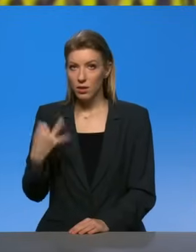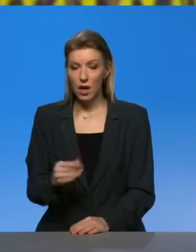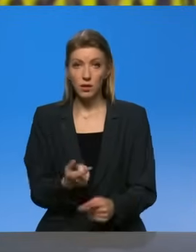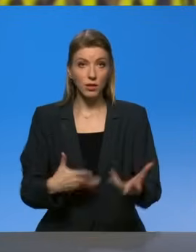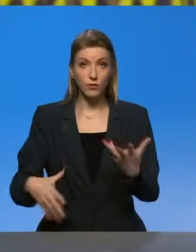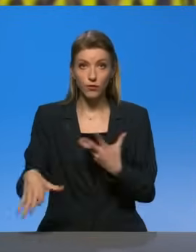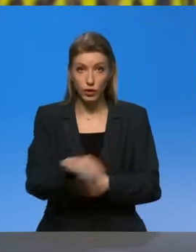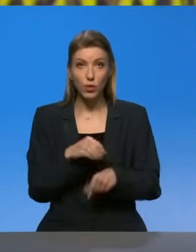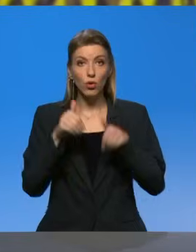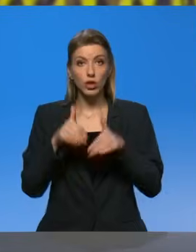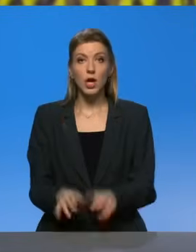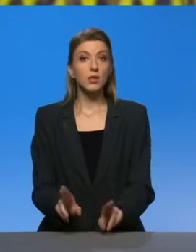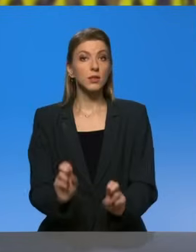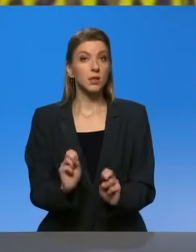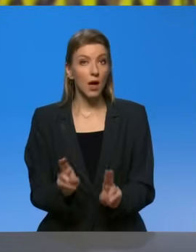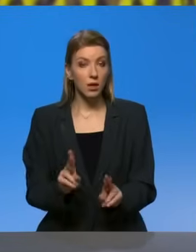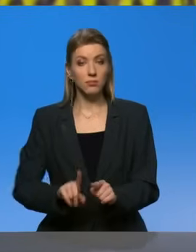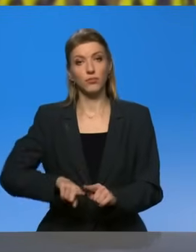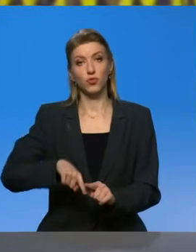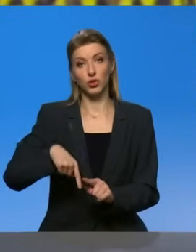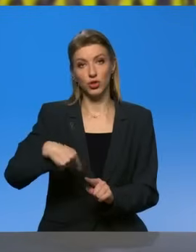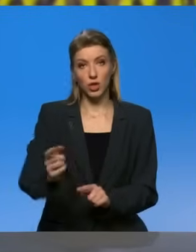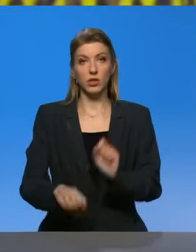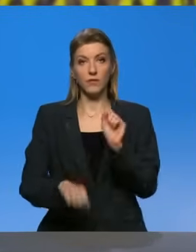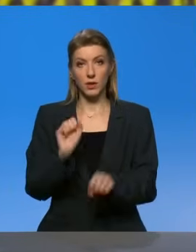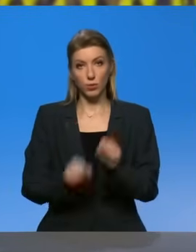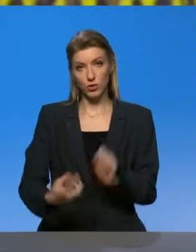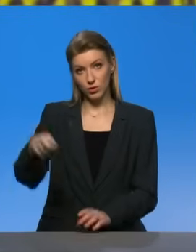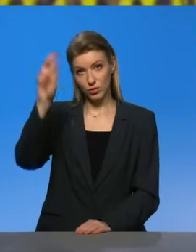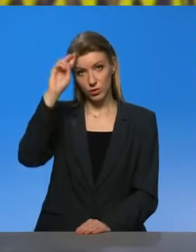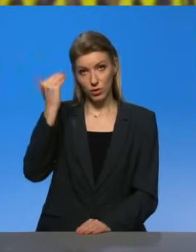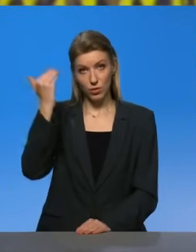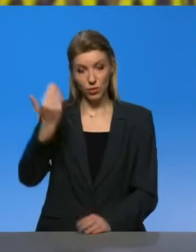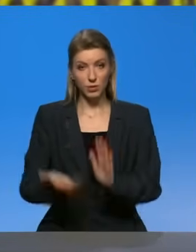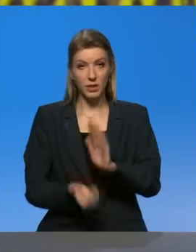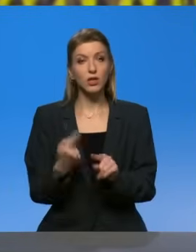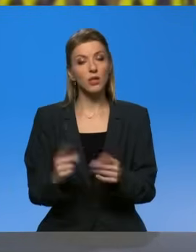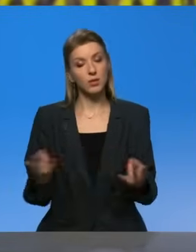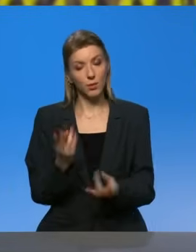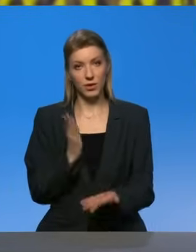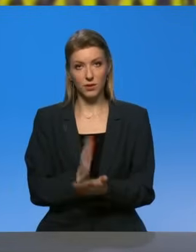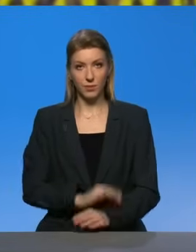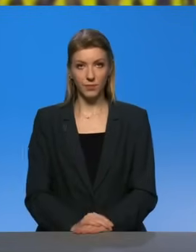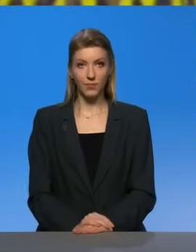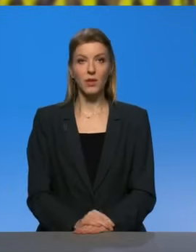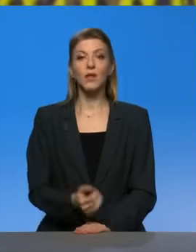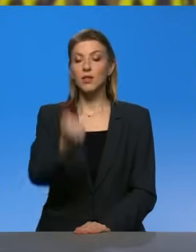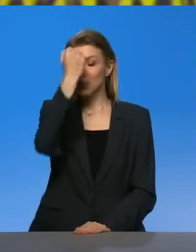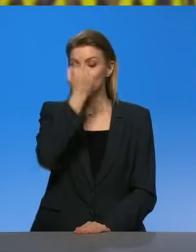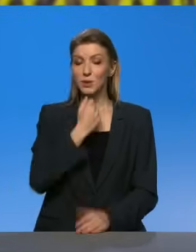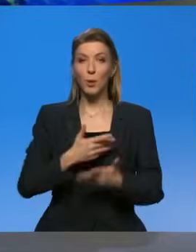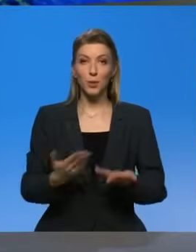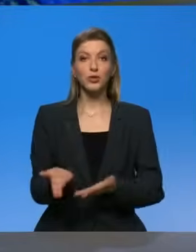решается именно через инструменты господдержки. Они должны быть. Спасибо вам большое. Эту тему мы обязательно продолжим сегодня